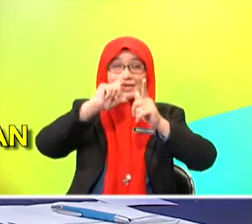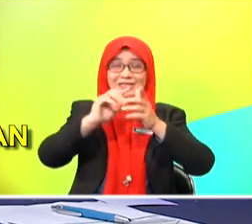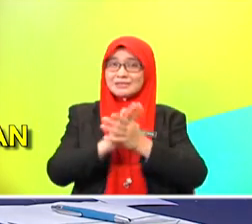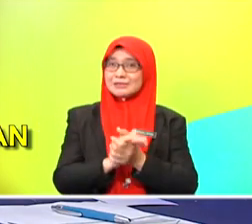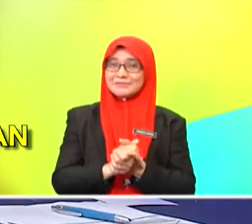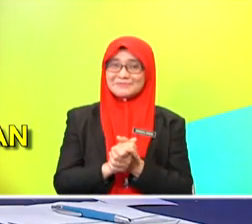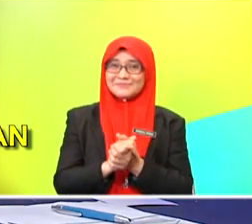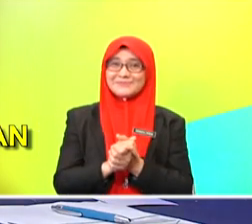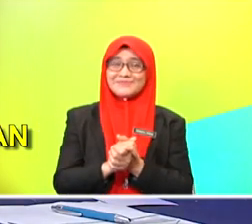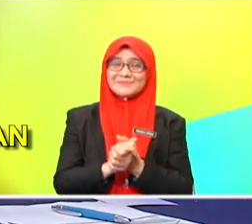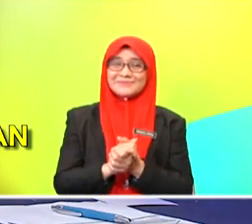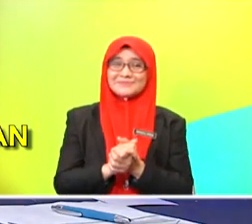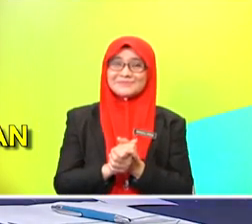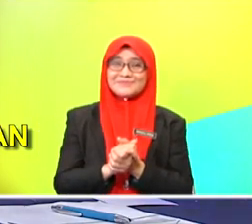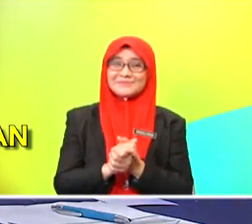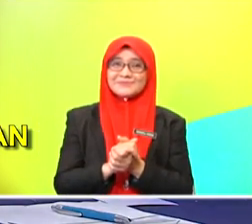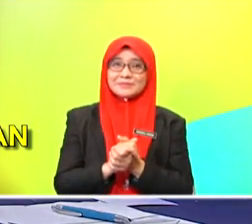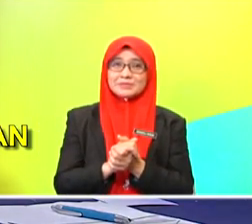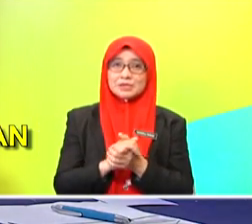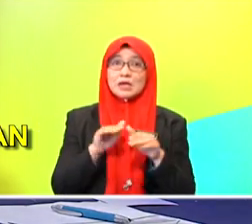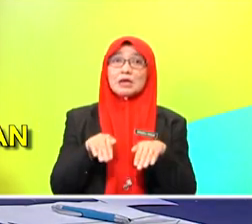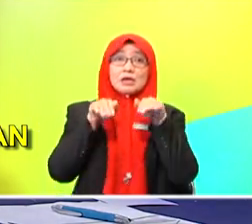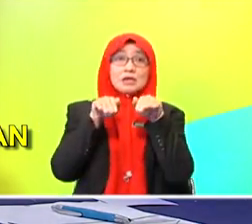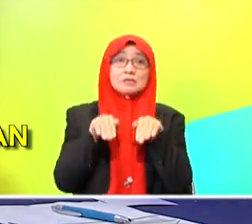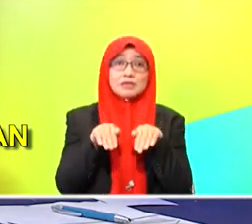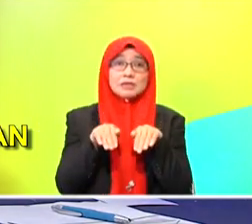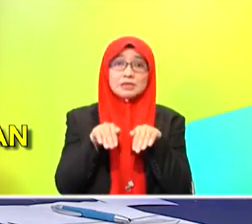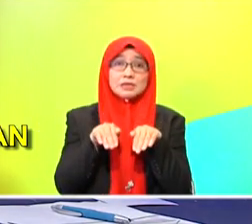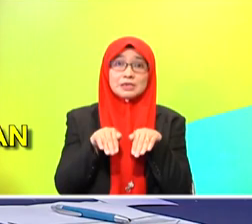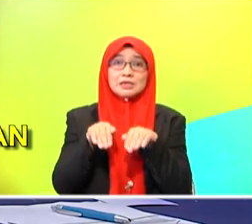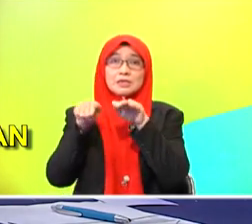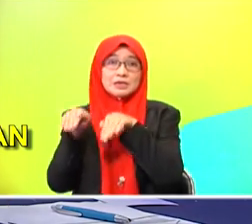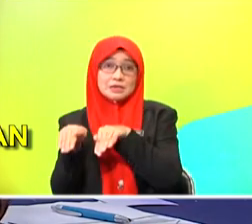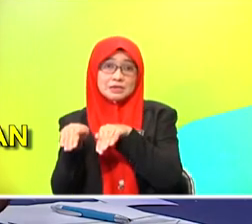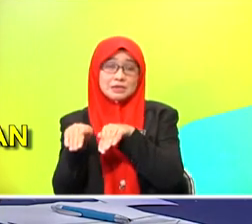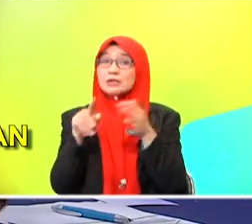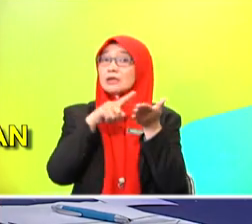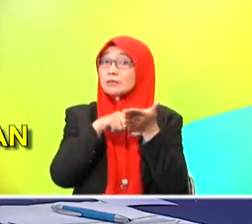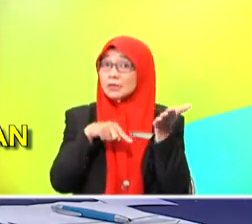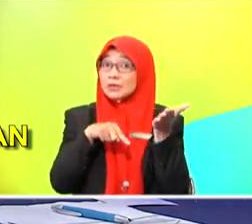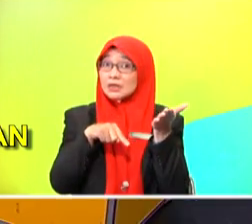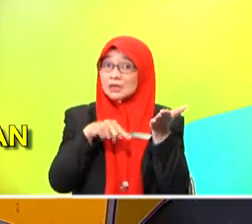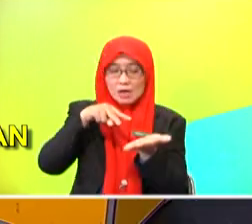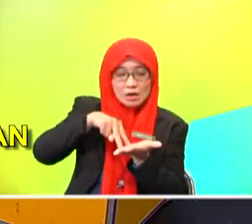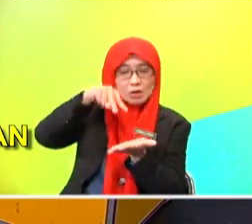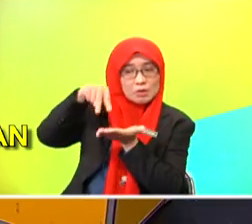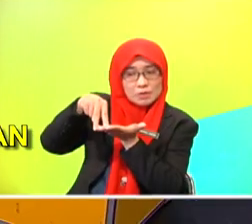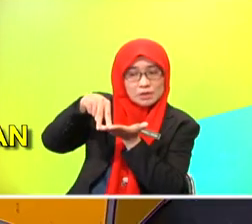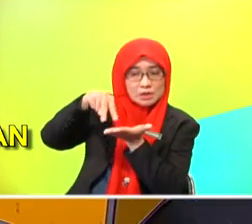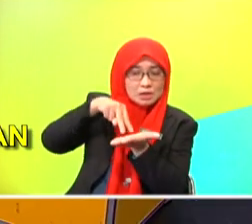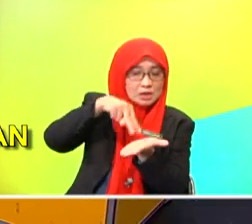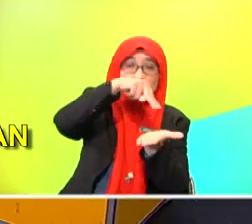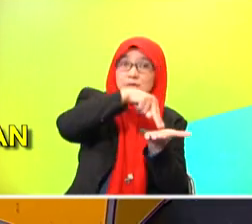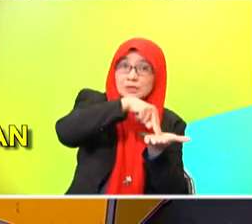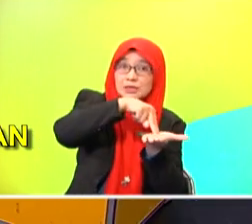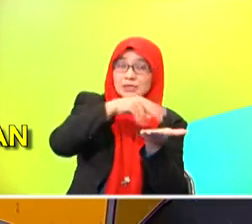terangkan, Dia macam melompat. Melompat ke kiri, melompat ke kanan, melompat ke kiri, melompat